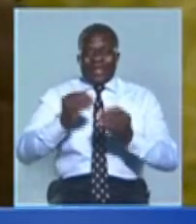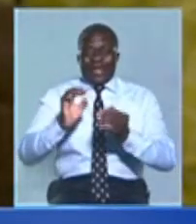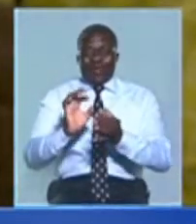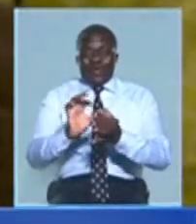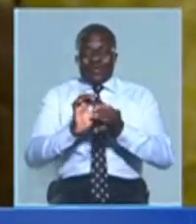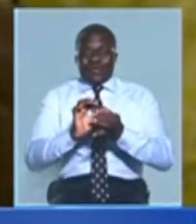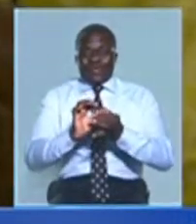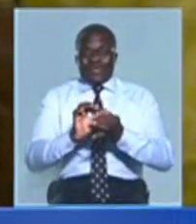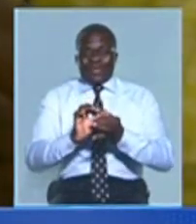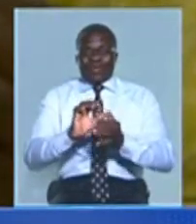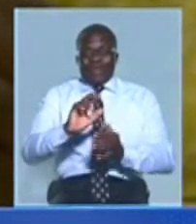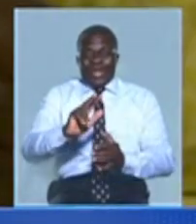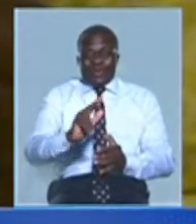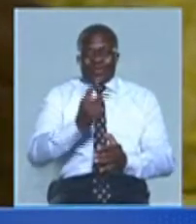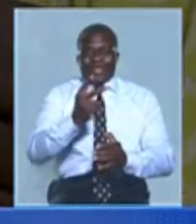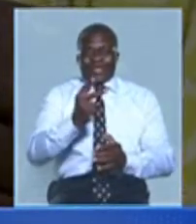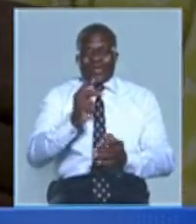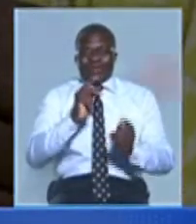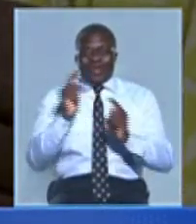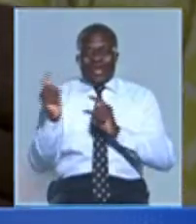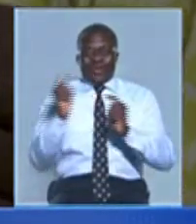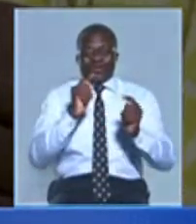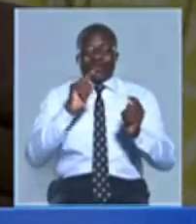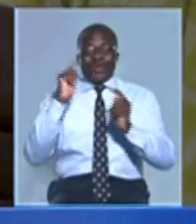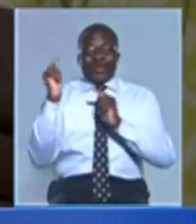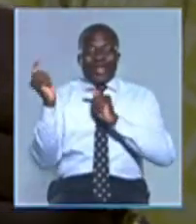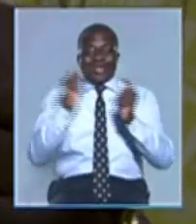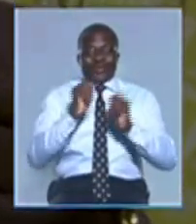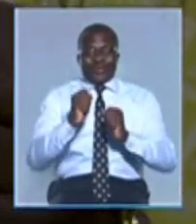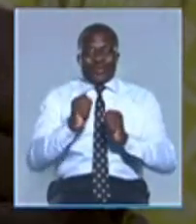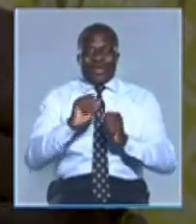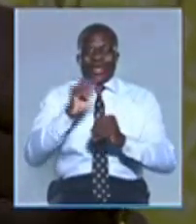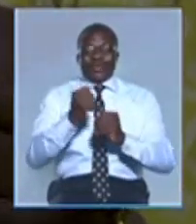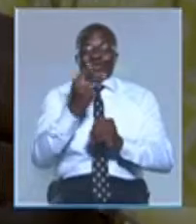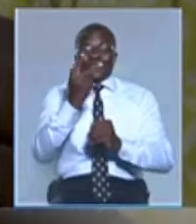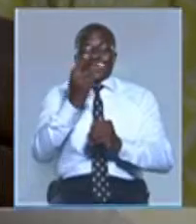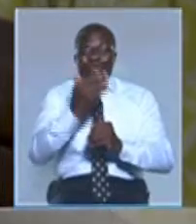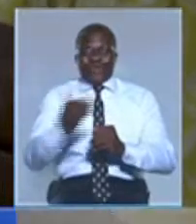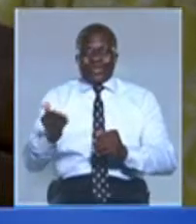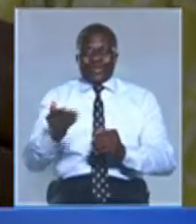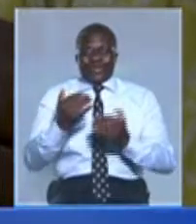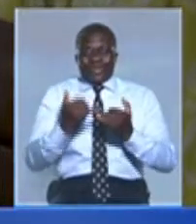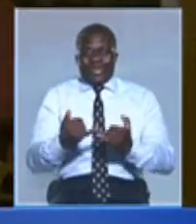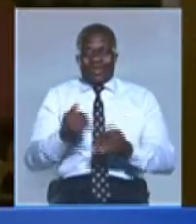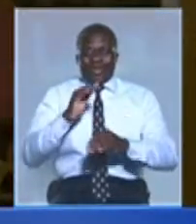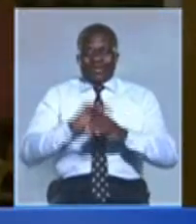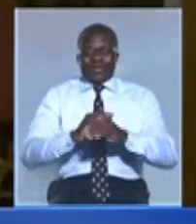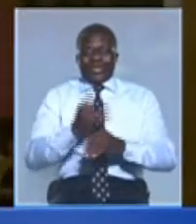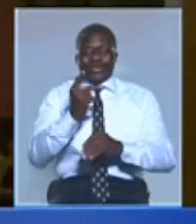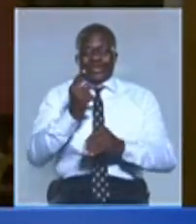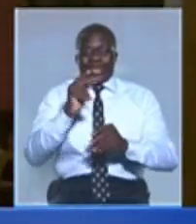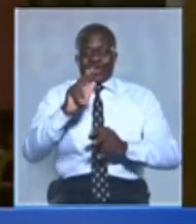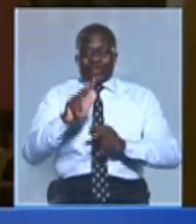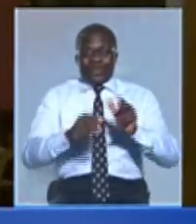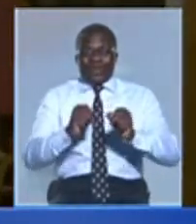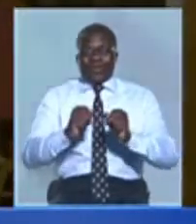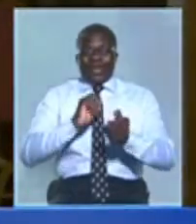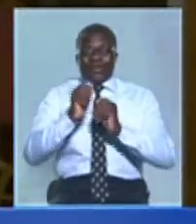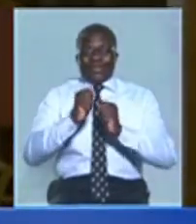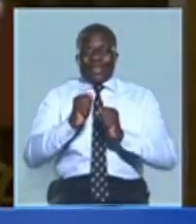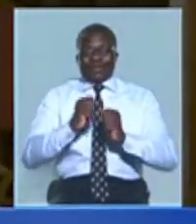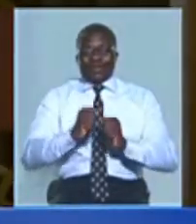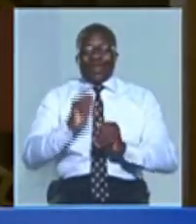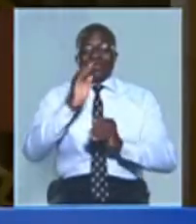unit. Tertio, le tournoi des tourments. Cette trilogie est actuellement sur les trois marches du championnat